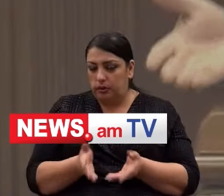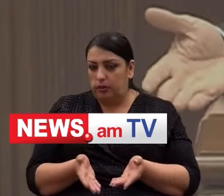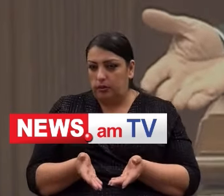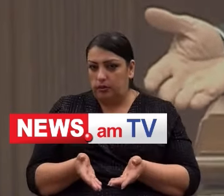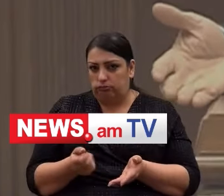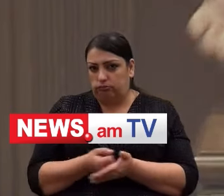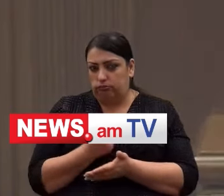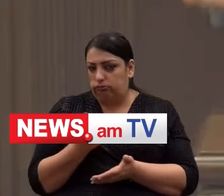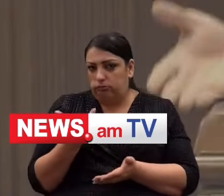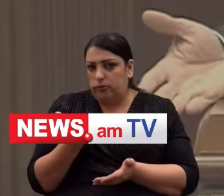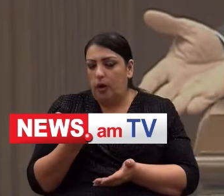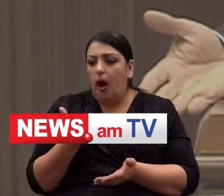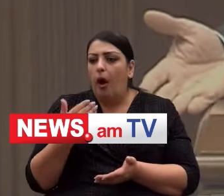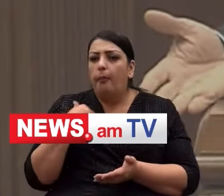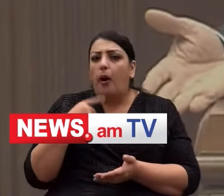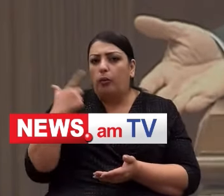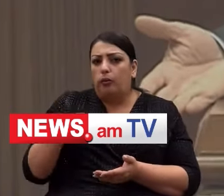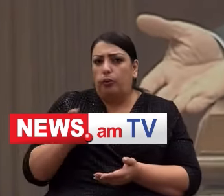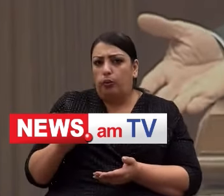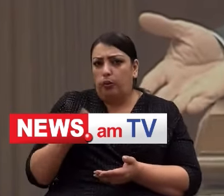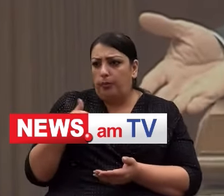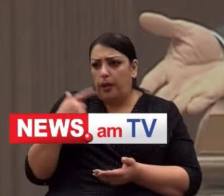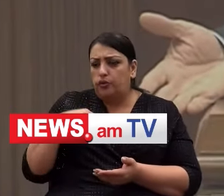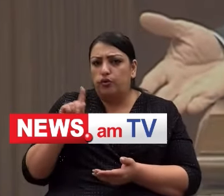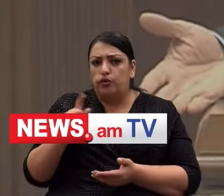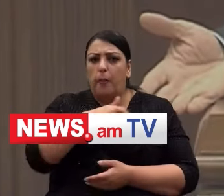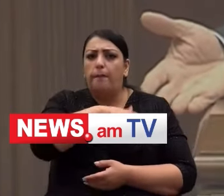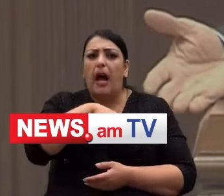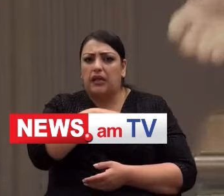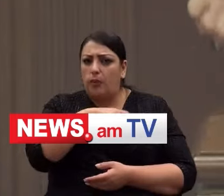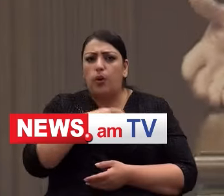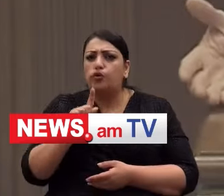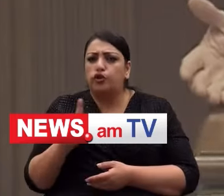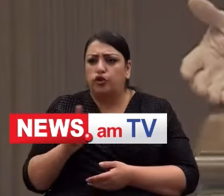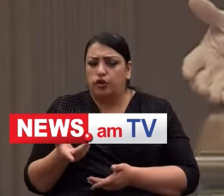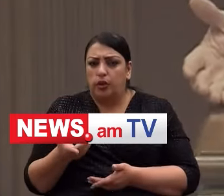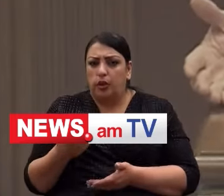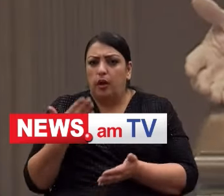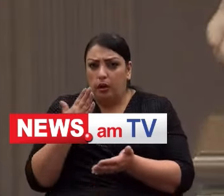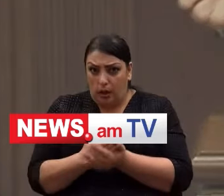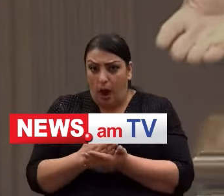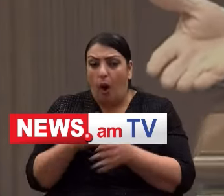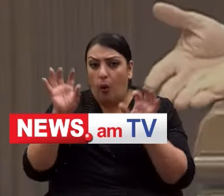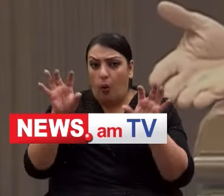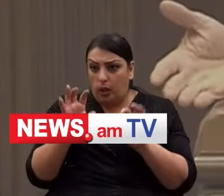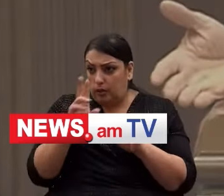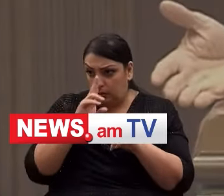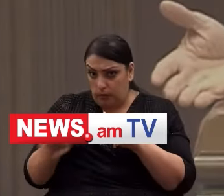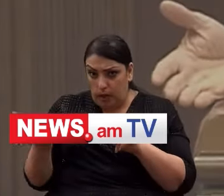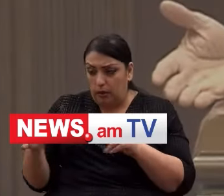Ոնց է, դուք որոշեցիք, բա մենք ինչ ենք։ Պատգամավորները ինչ են։ Կա օրենքի բաց, եկեք